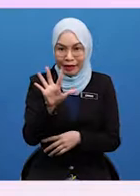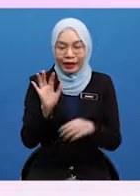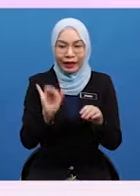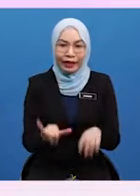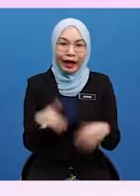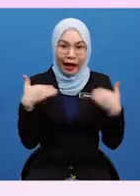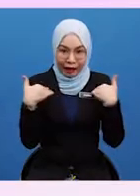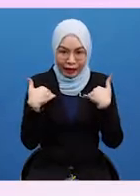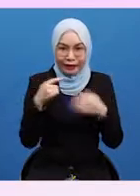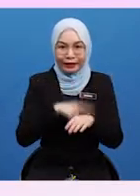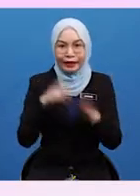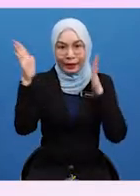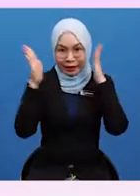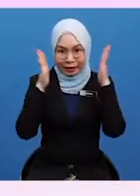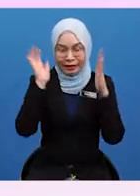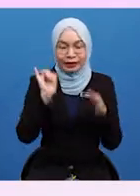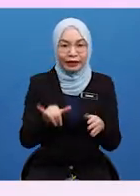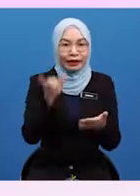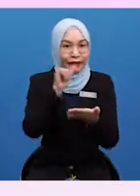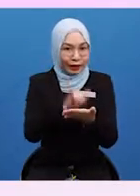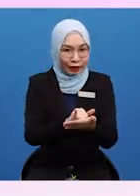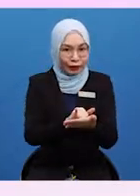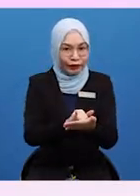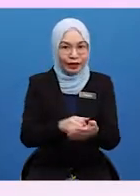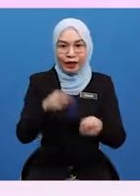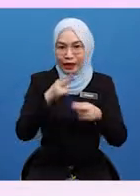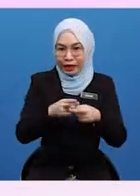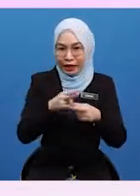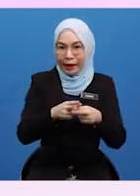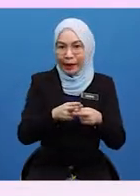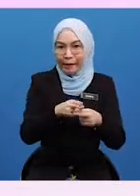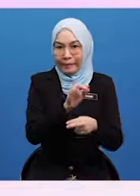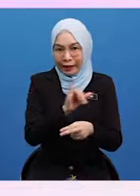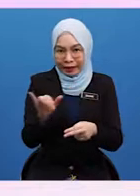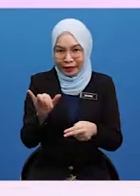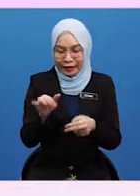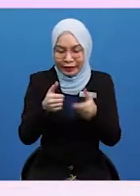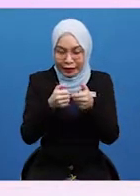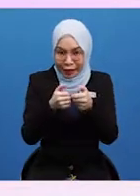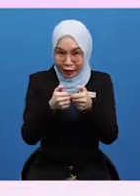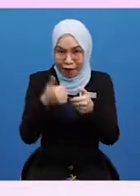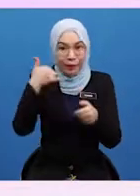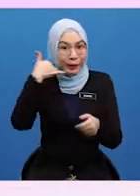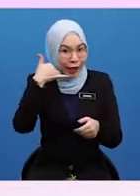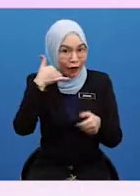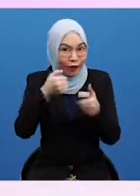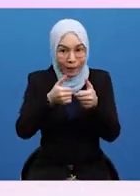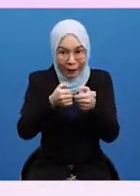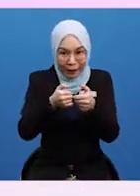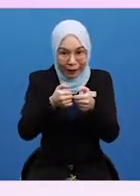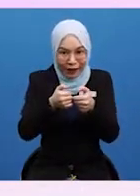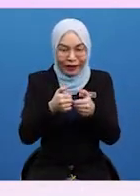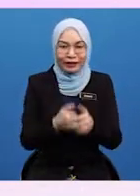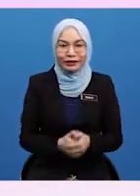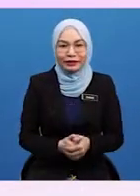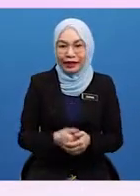ha itu dia kita memakainya telefon bimbit pandai murid menekel